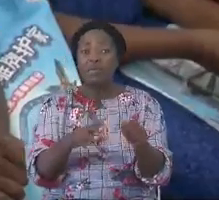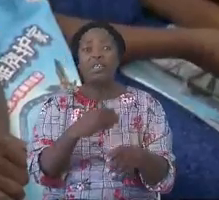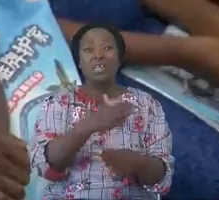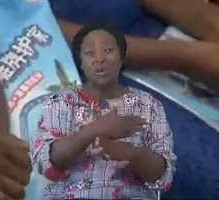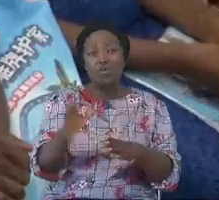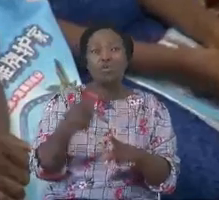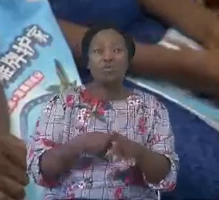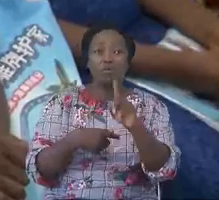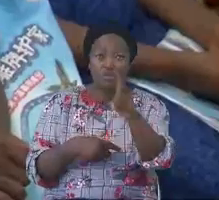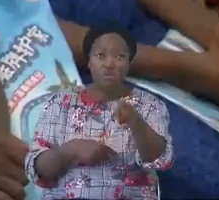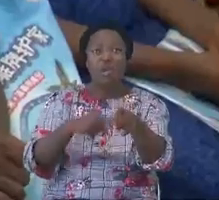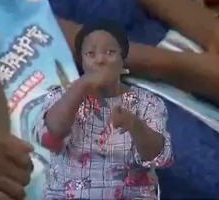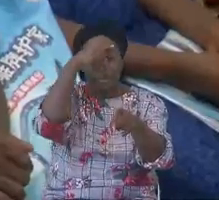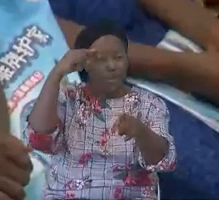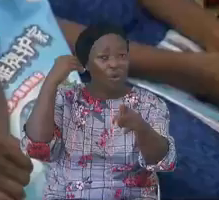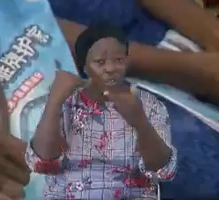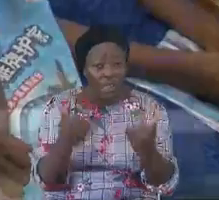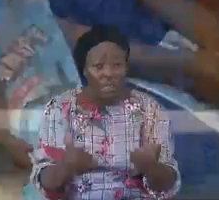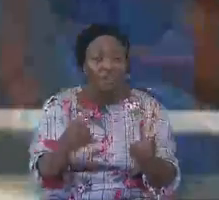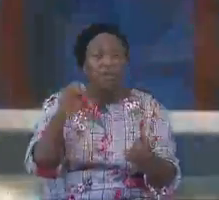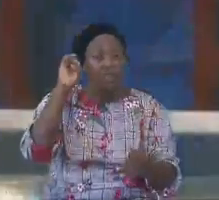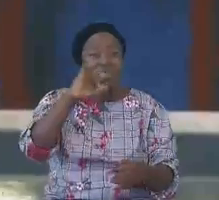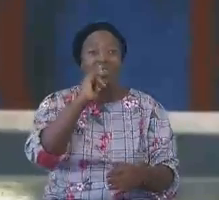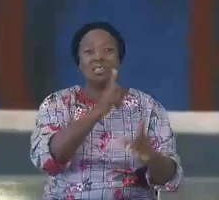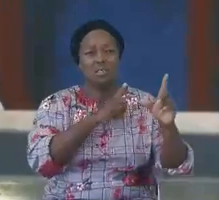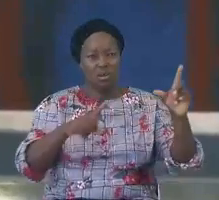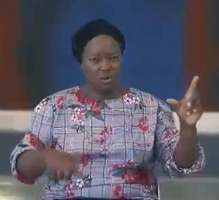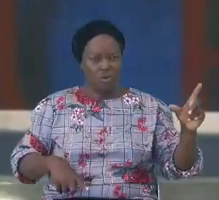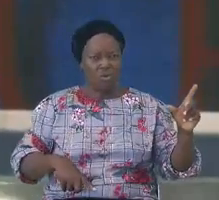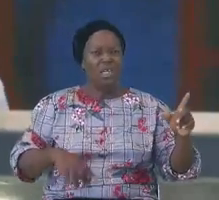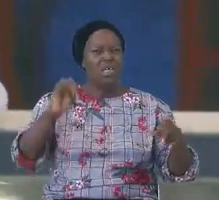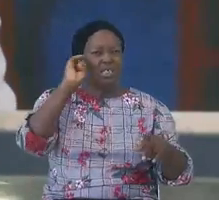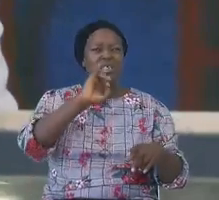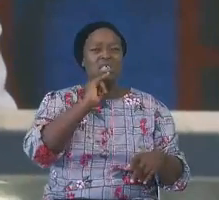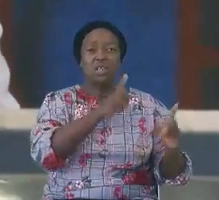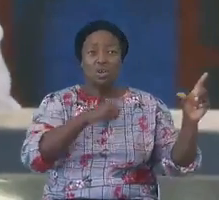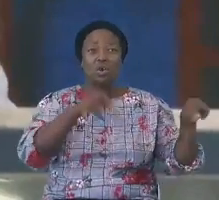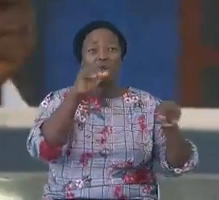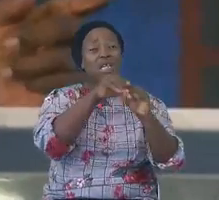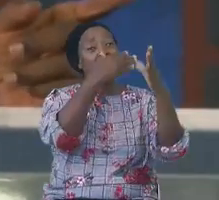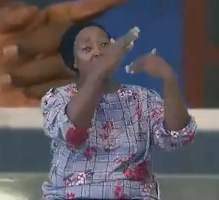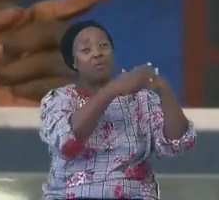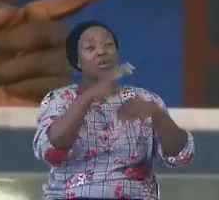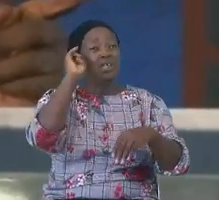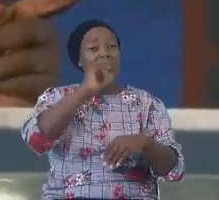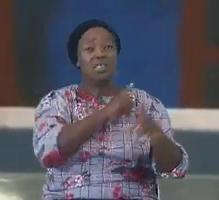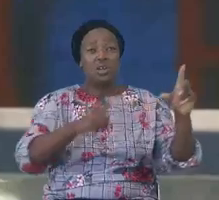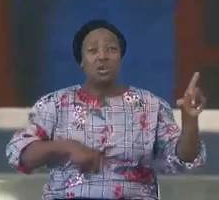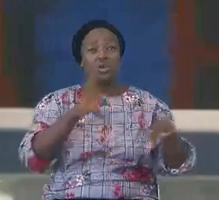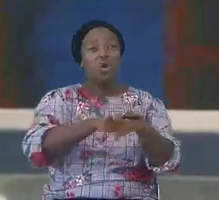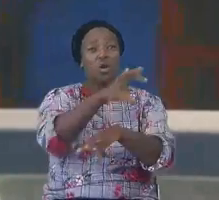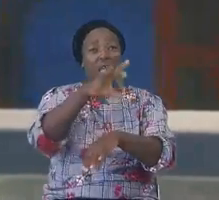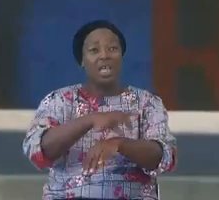passé, si tu sens encore la culpabilité, permets au Seigneur de tout enlever. Parce que maintenant, il est